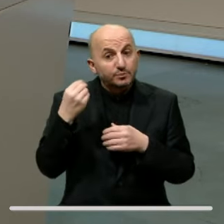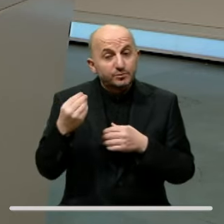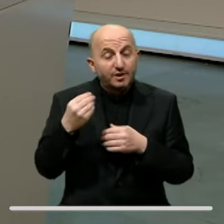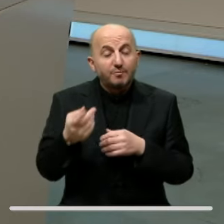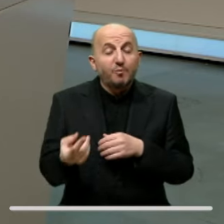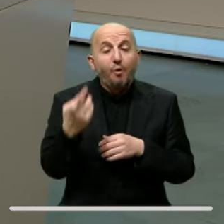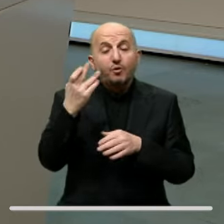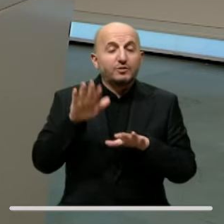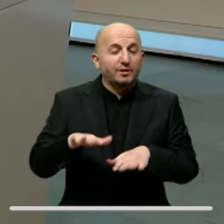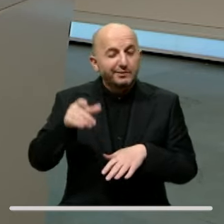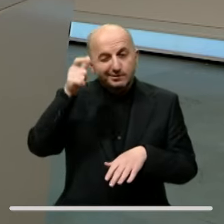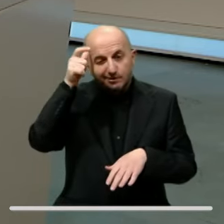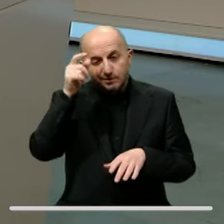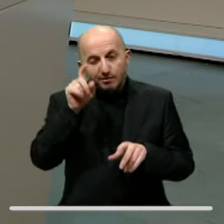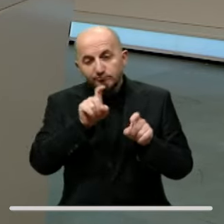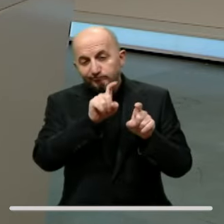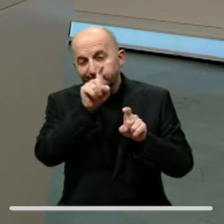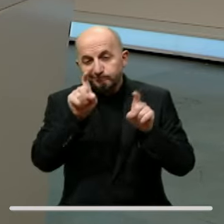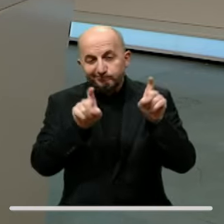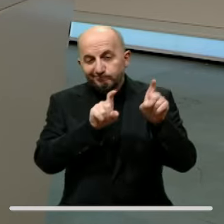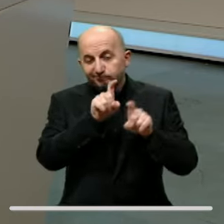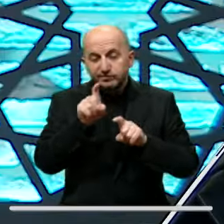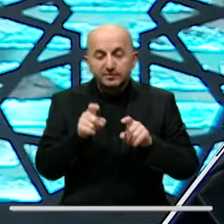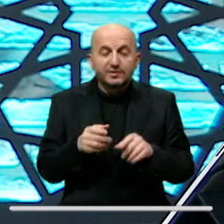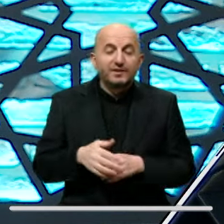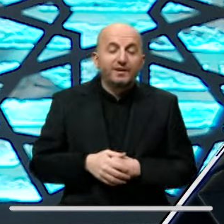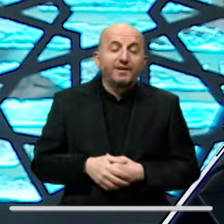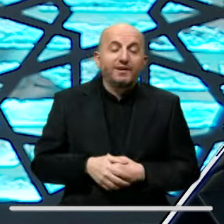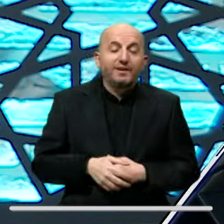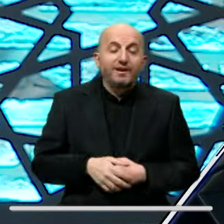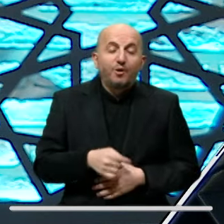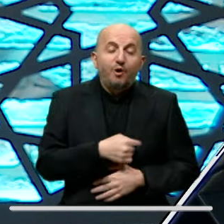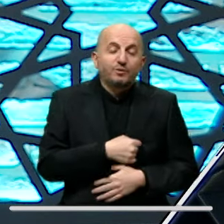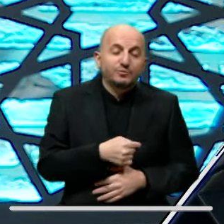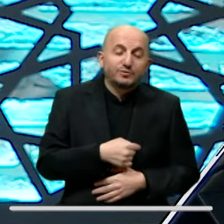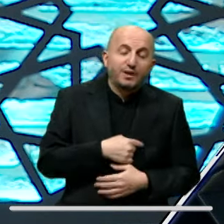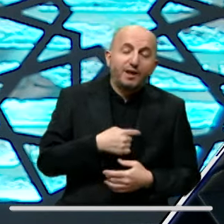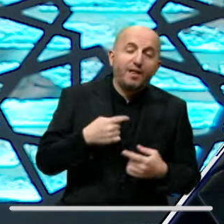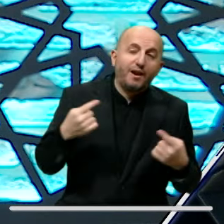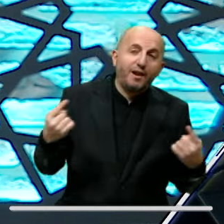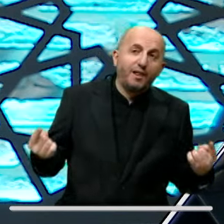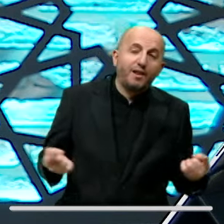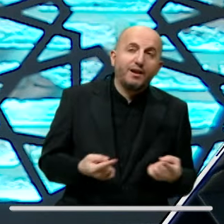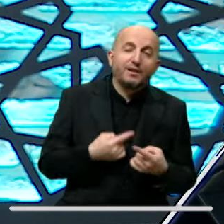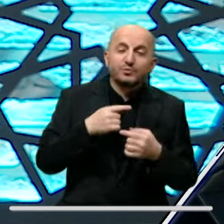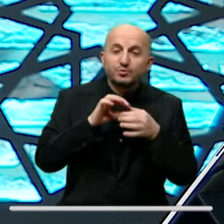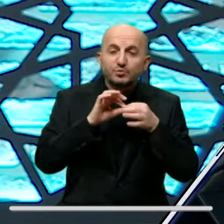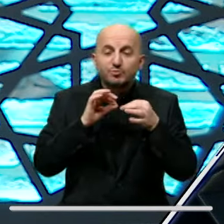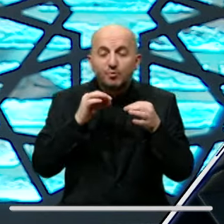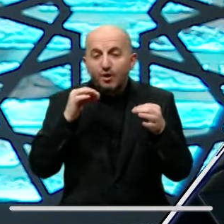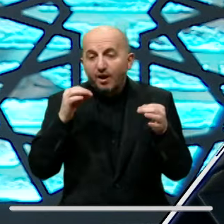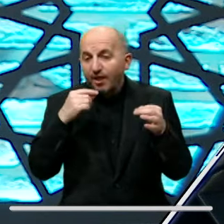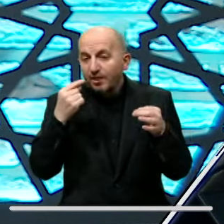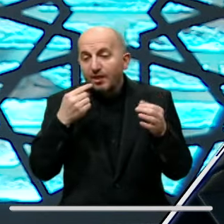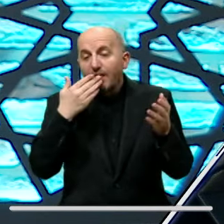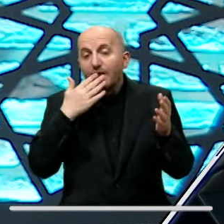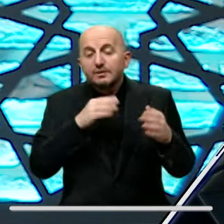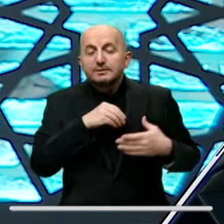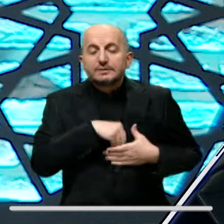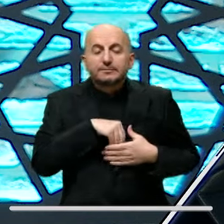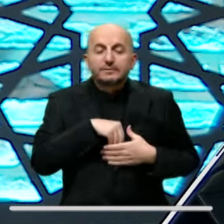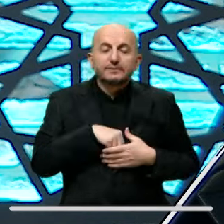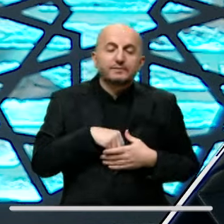kalınca hocam şeytan belki başka şeylerle meşgul edecek. Gönlümüzden herhangi bir telaffuz yok, kıraat yok.